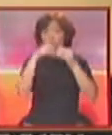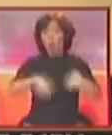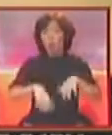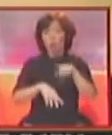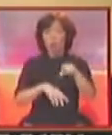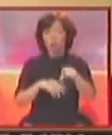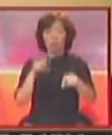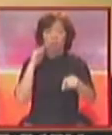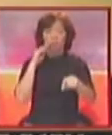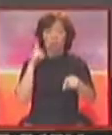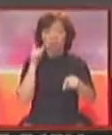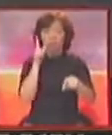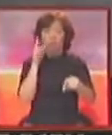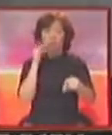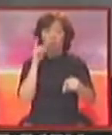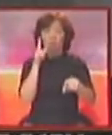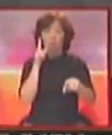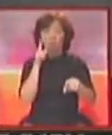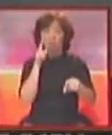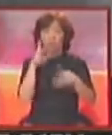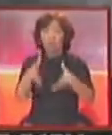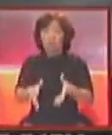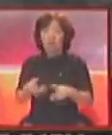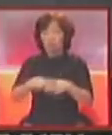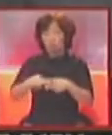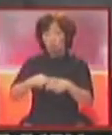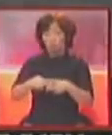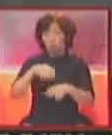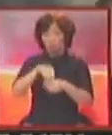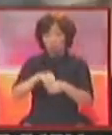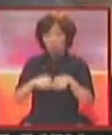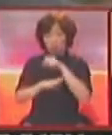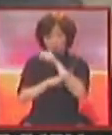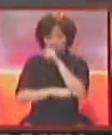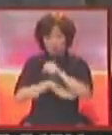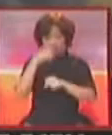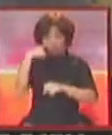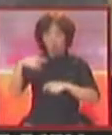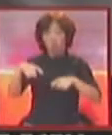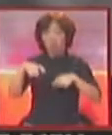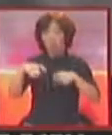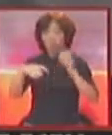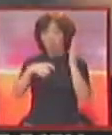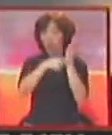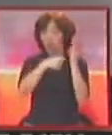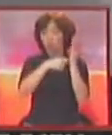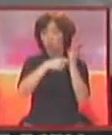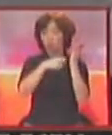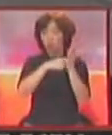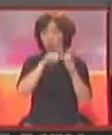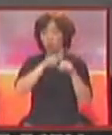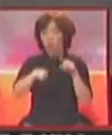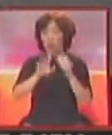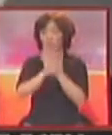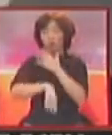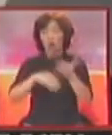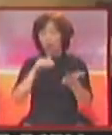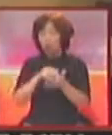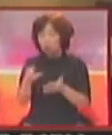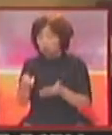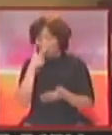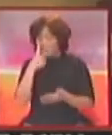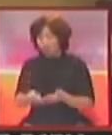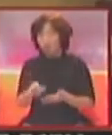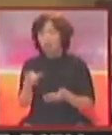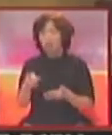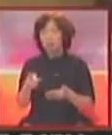Mary Grace, iniwan lang niya ng sandali sa loob ng bagang kamera para i-charge, pero nang balikan niya ito, wala na ang kamera sa bag.